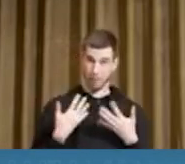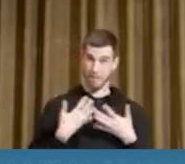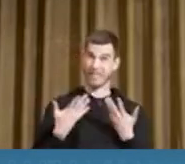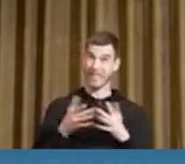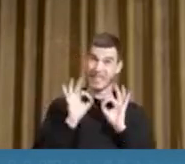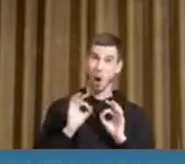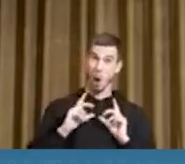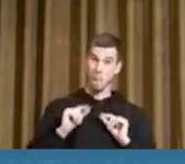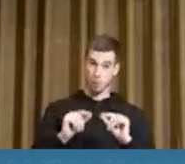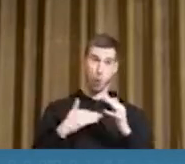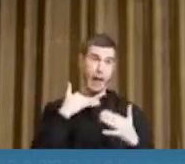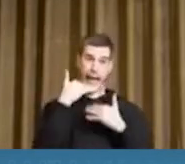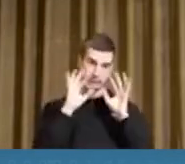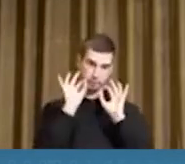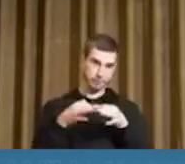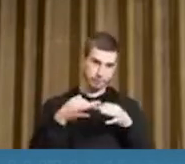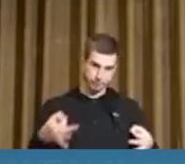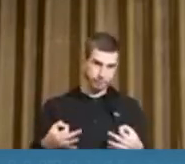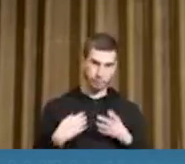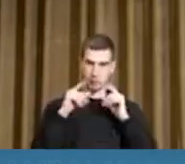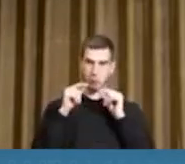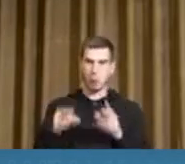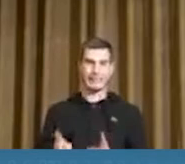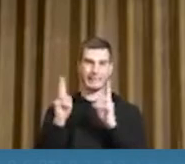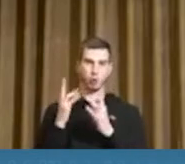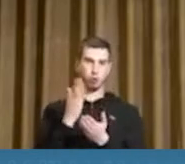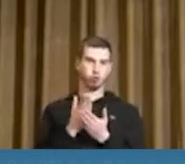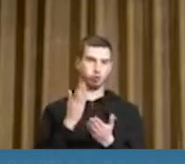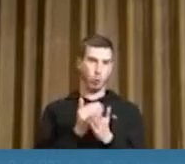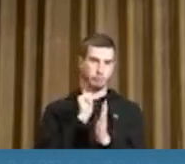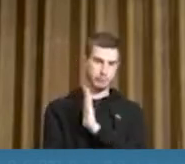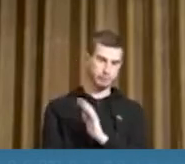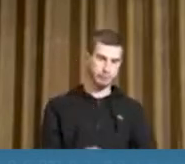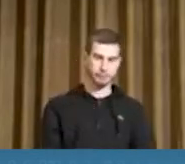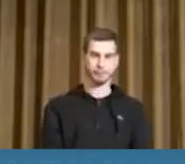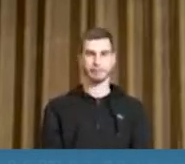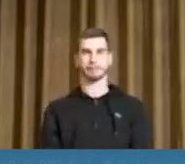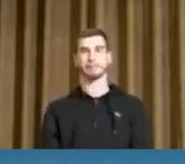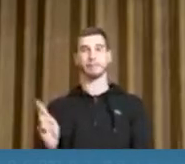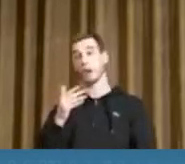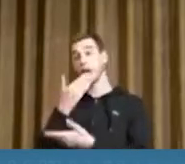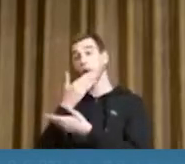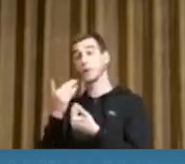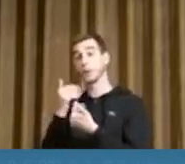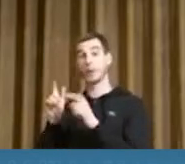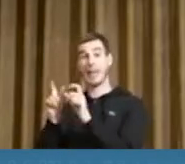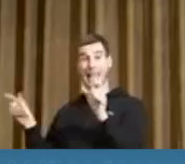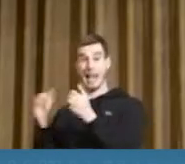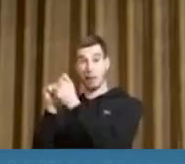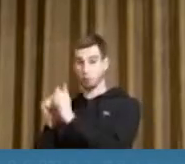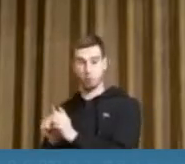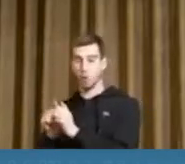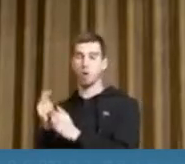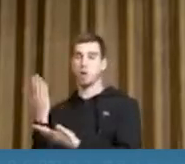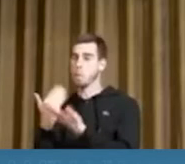bedeutet. Da ist eine Saison sehr wahrscheinlich dann auch gelaufen. Und bei den Nicht-Kadersportlern war die Häufigkeit noch höher. Da kann man jetzt